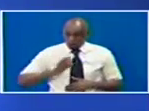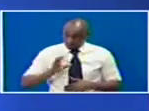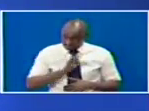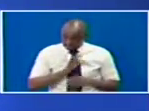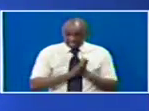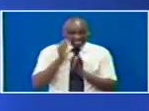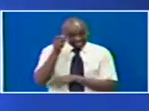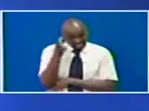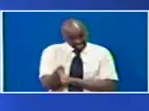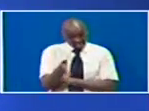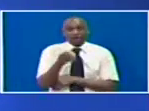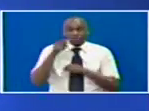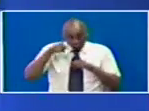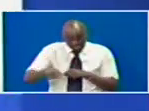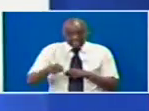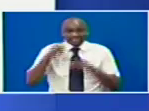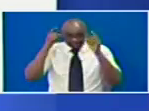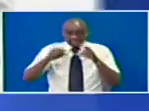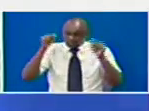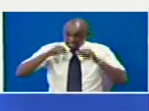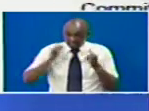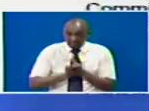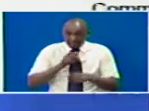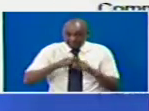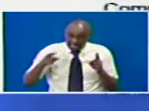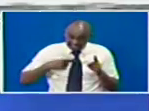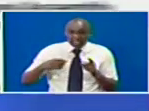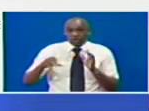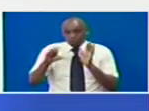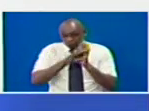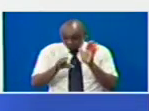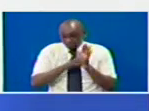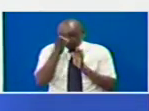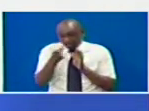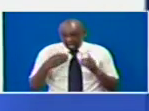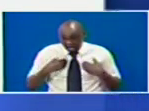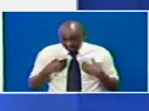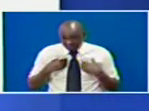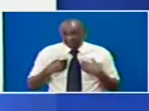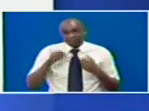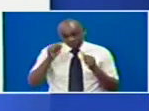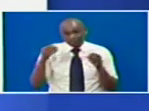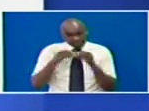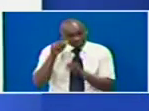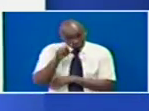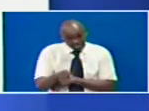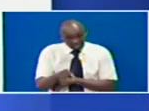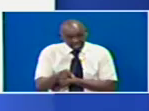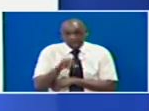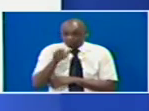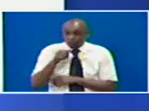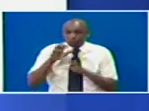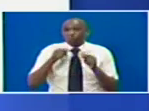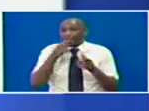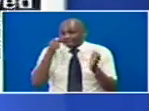nchini ilitarajiwa kuafikiana hii leo, huku swala la kupitisha katiba likiwa linaongoza ratiba ya mkutano wa leo, hii ikiwa ni kulingana